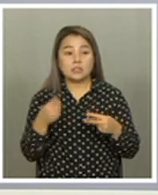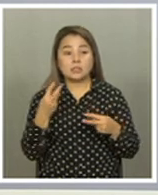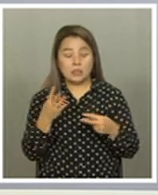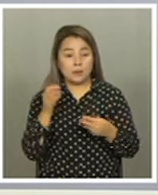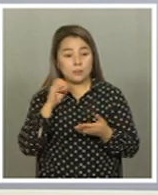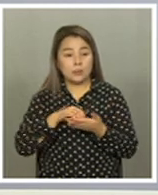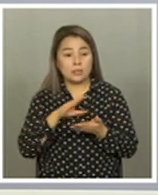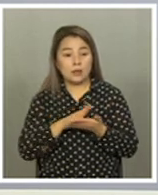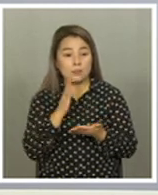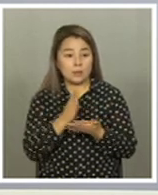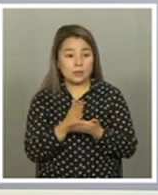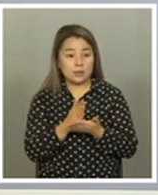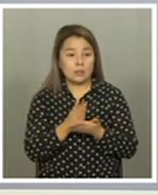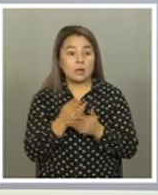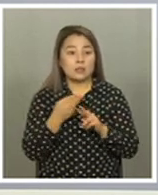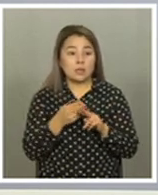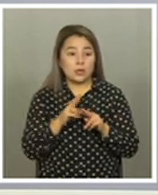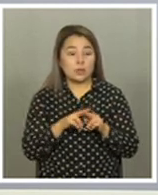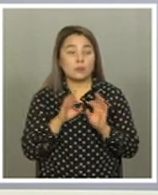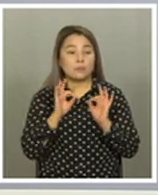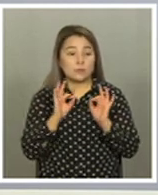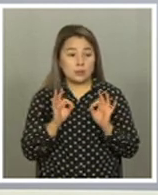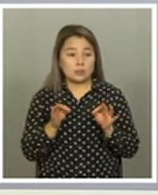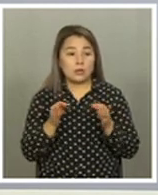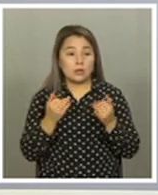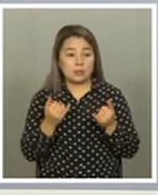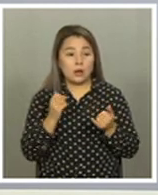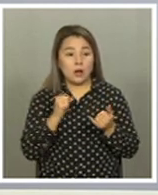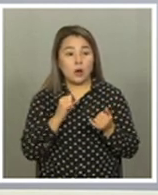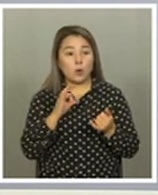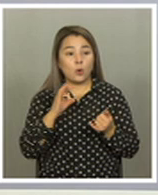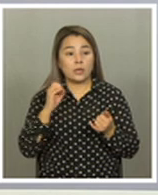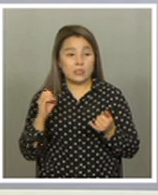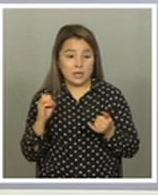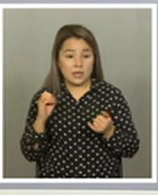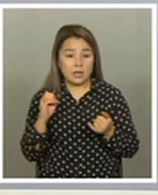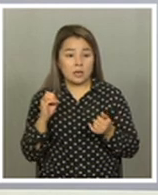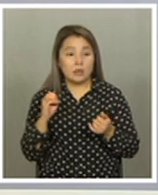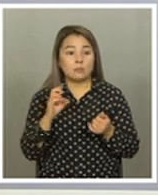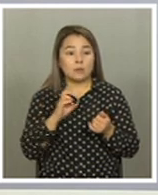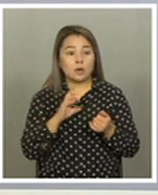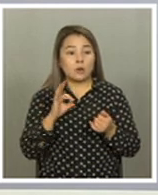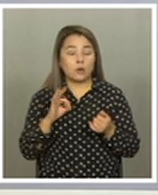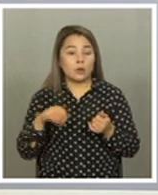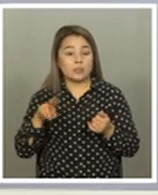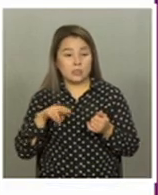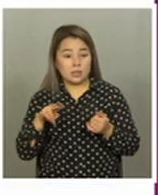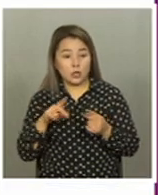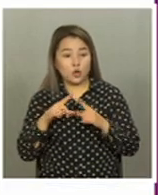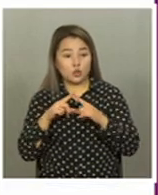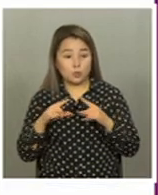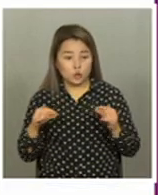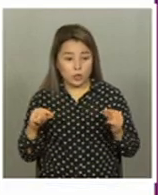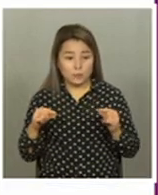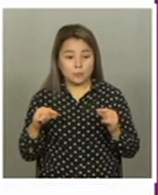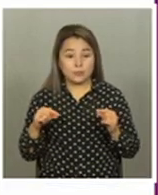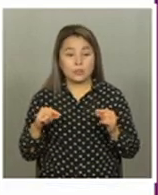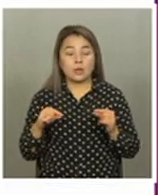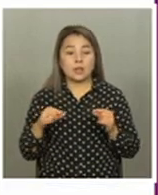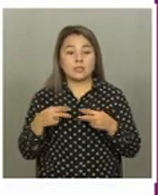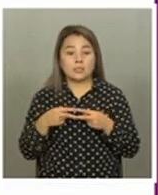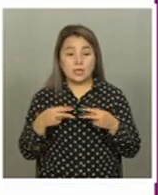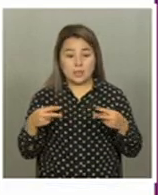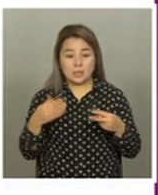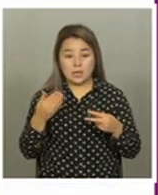еді? Өте жақсы, мінекей, А, О, Е және Б, О, Д үш бұрыштары үш бұрыштар